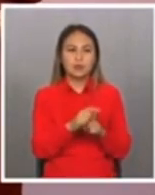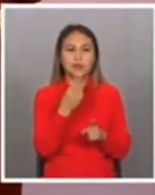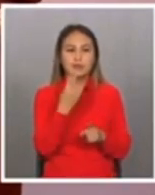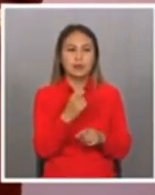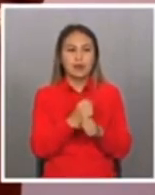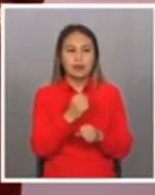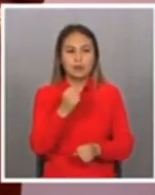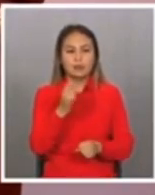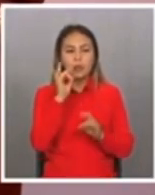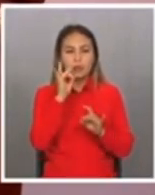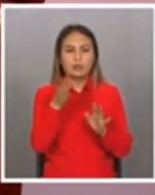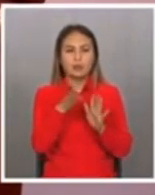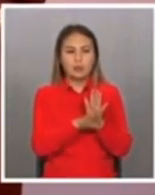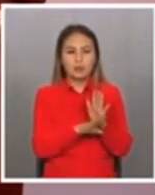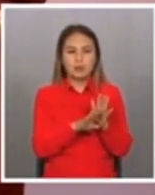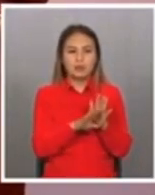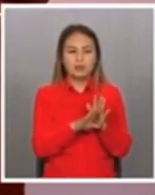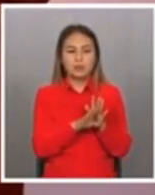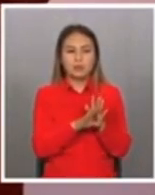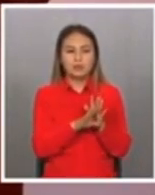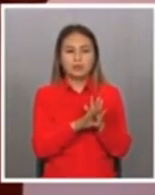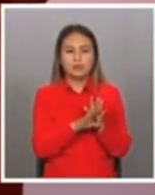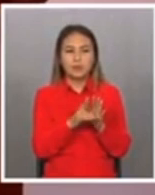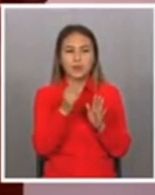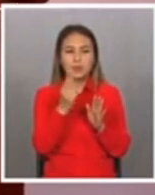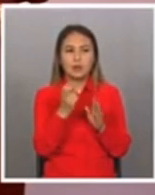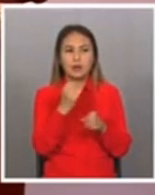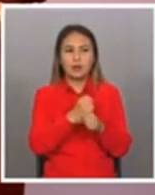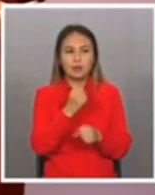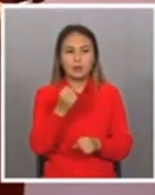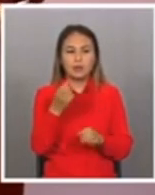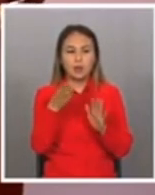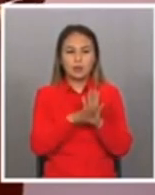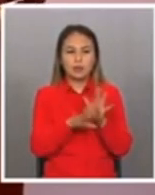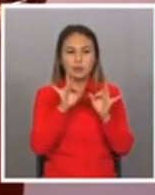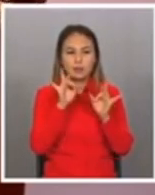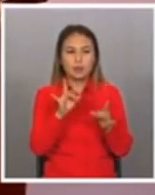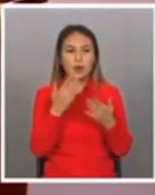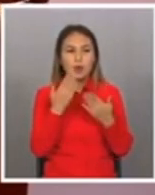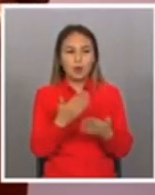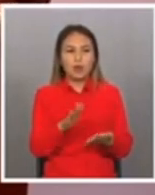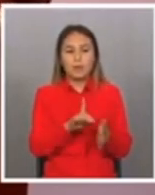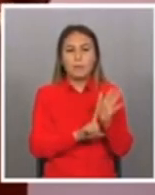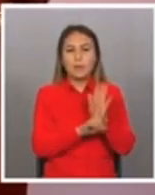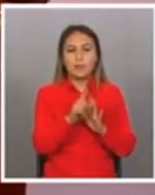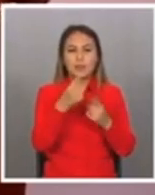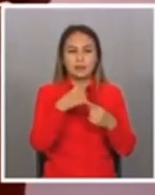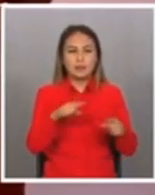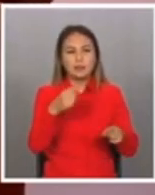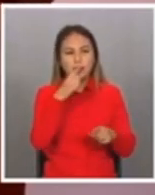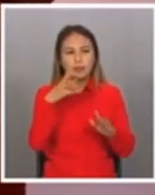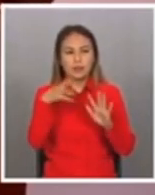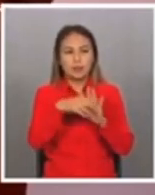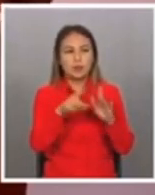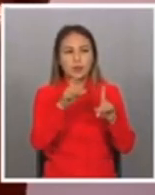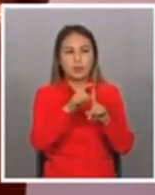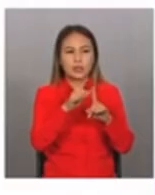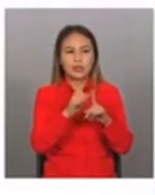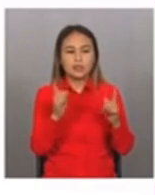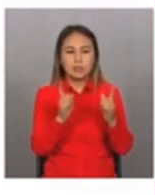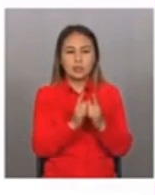әрпінен басталады. Ц – қатаң дауыссыз дыбыс. Ол басқа тілден енген